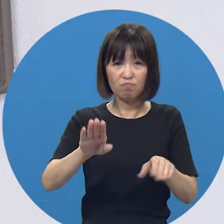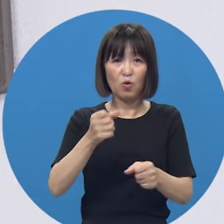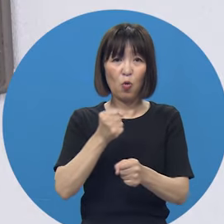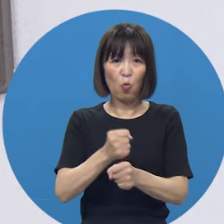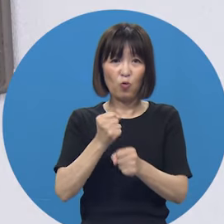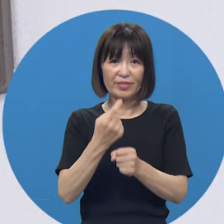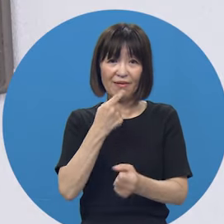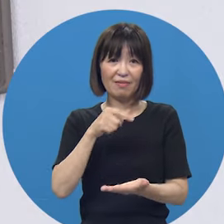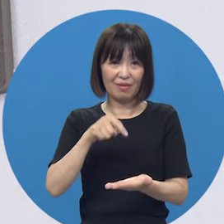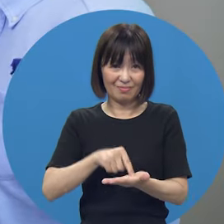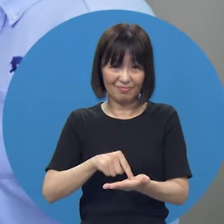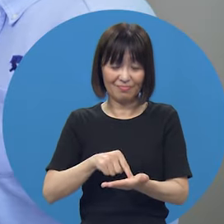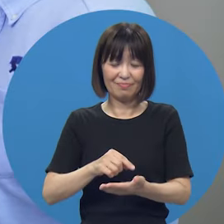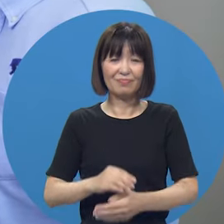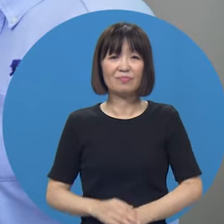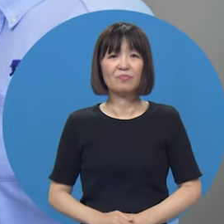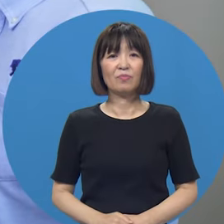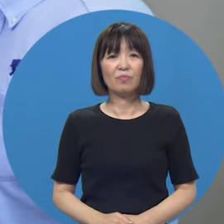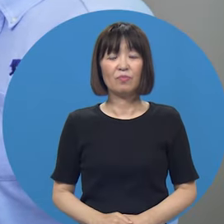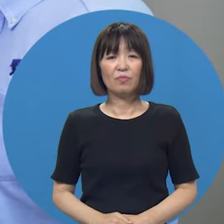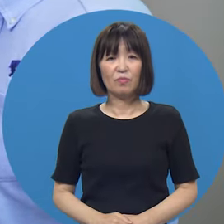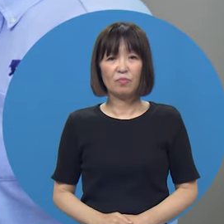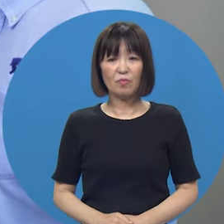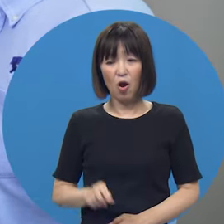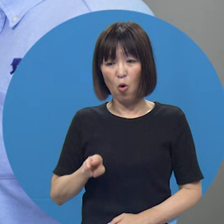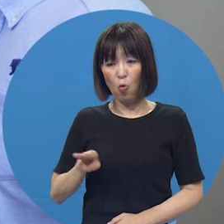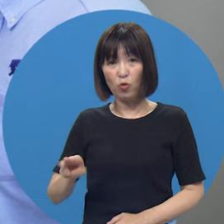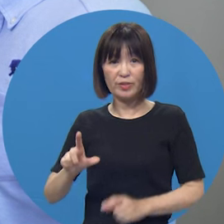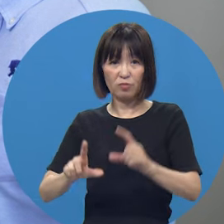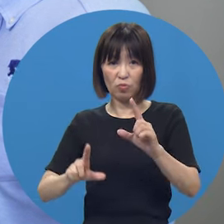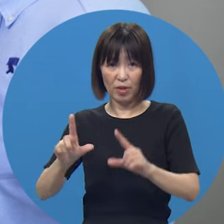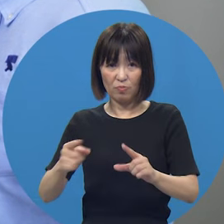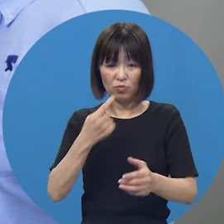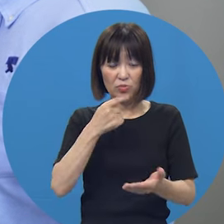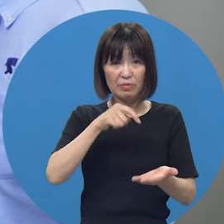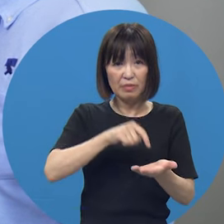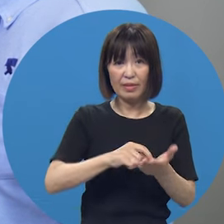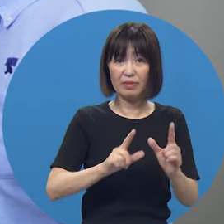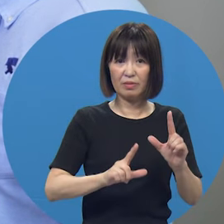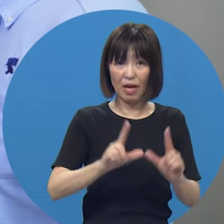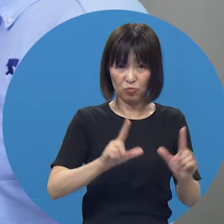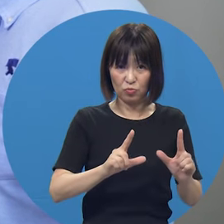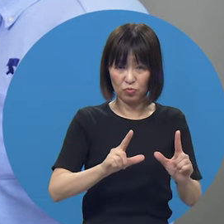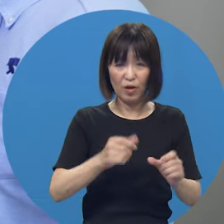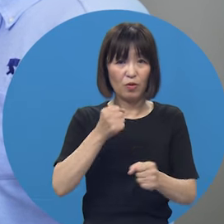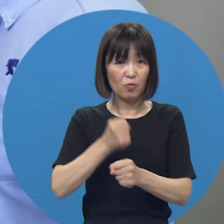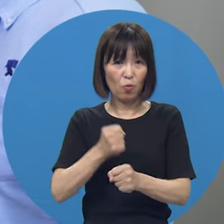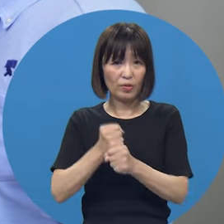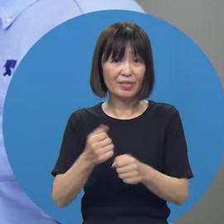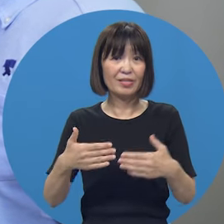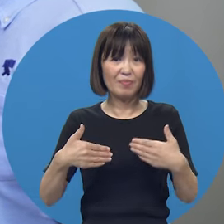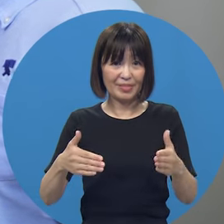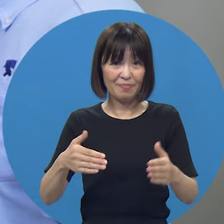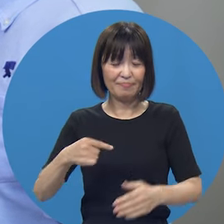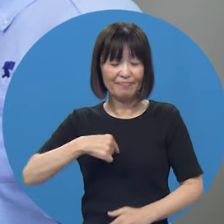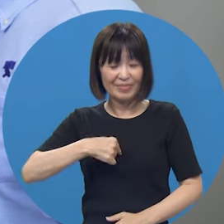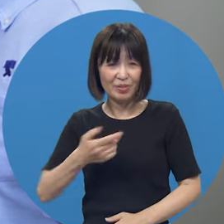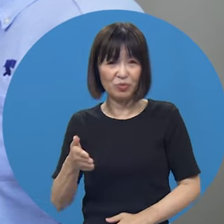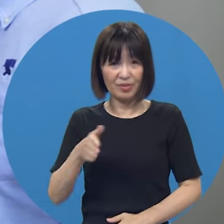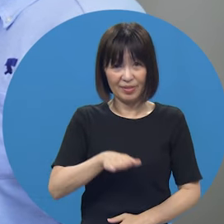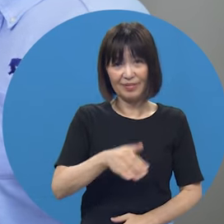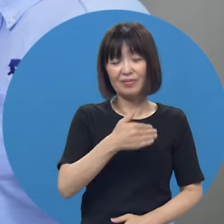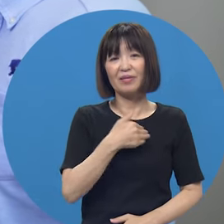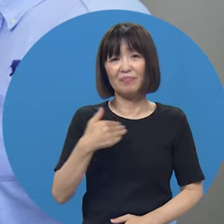です。コンセントタイプや簡易タイプは電気工事が不要で誰でも設置することができます